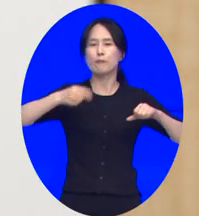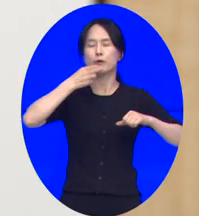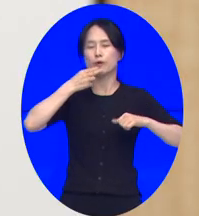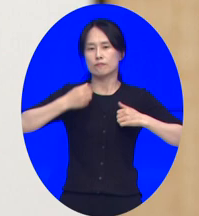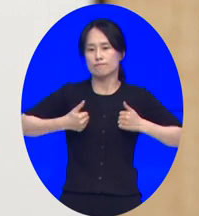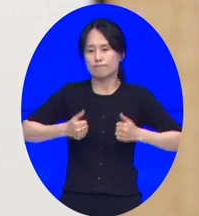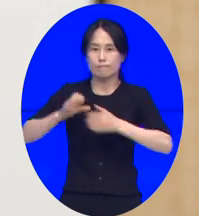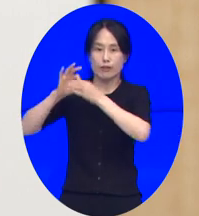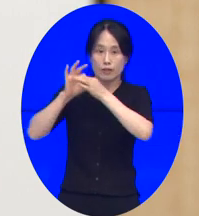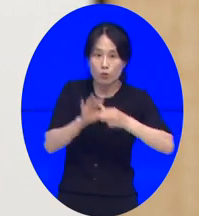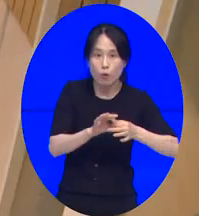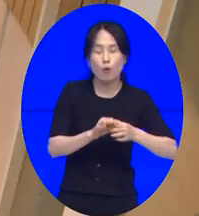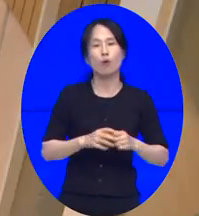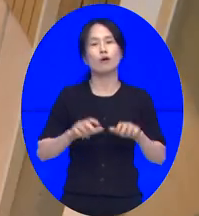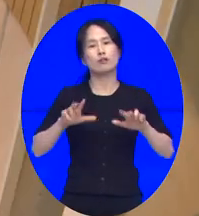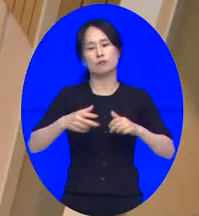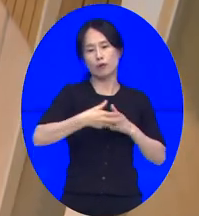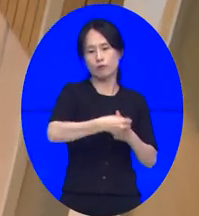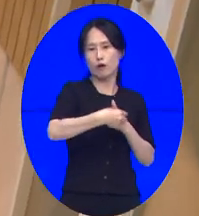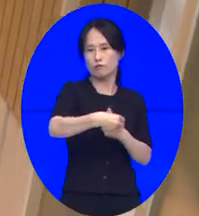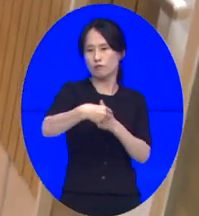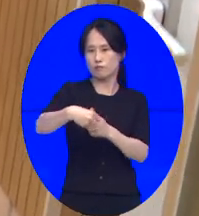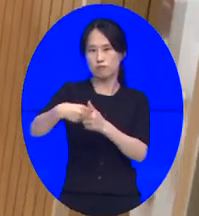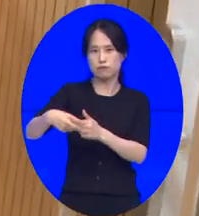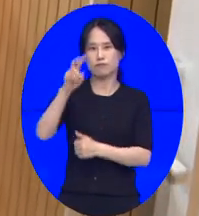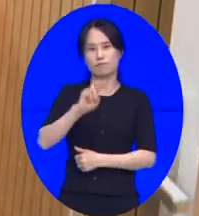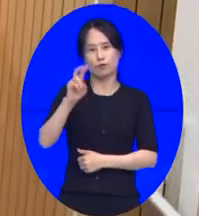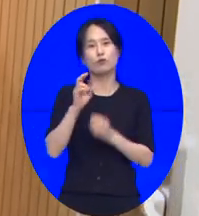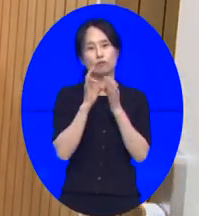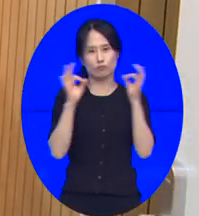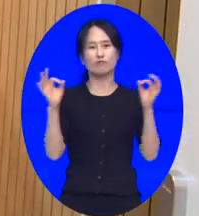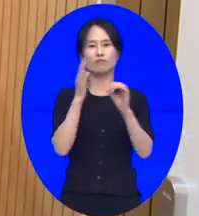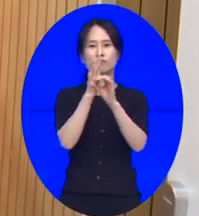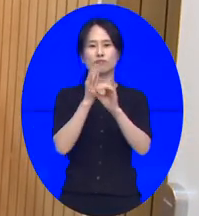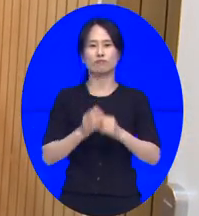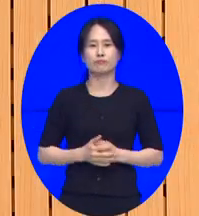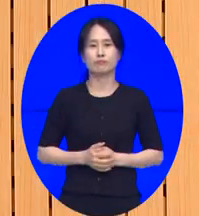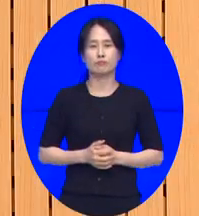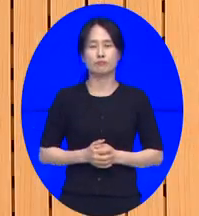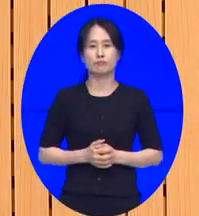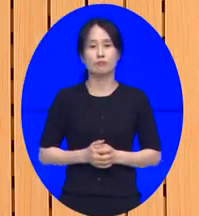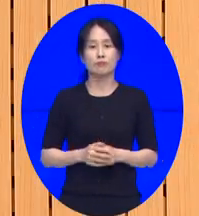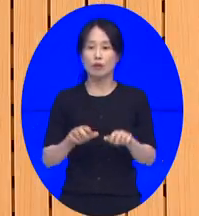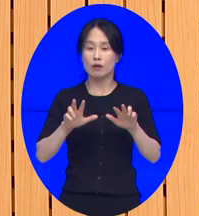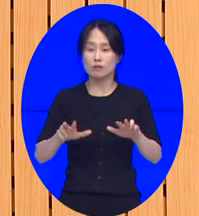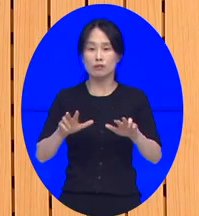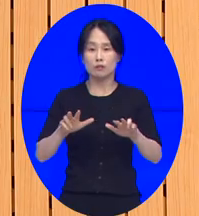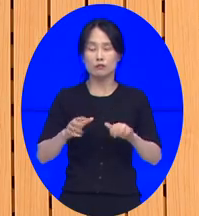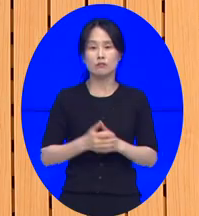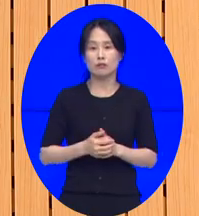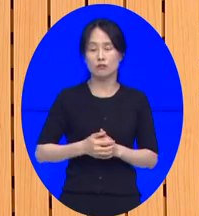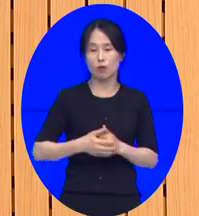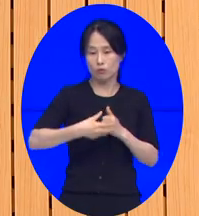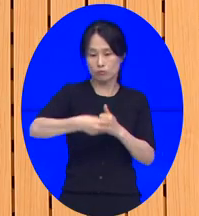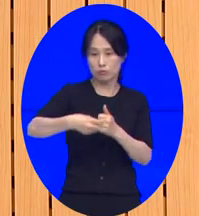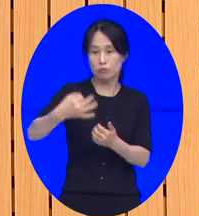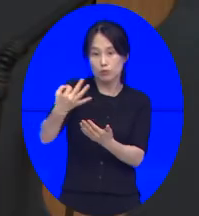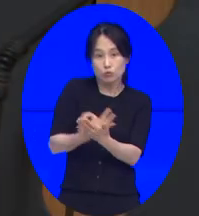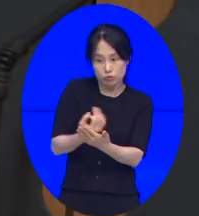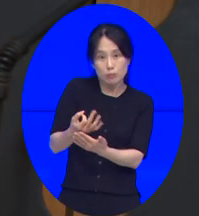달려 지금은 이 무대, 저 무대에서 찾는 싱어송라이터입니다. 그러다 보니 이제는 공연